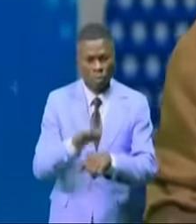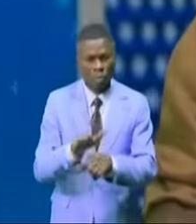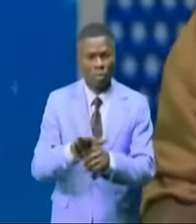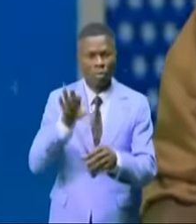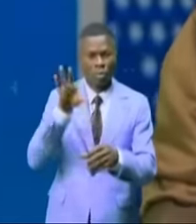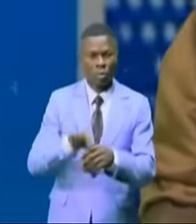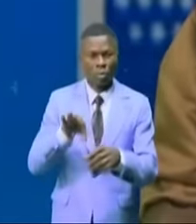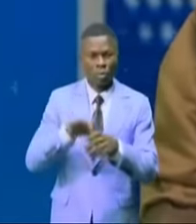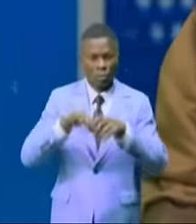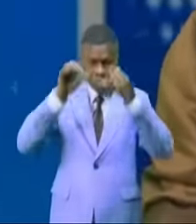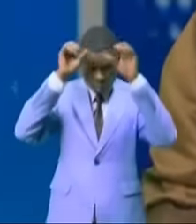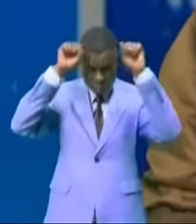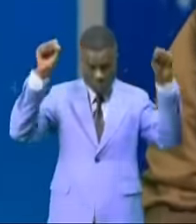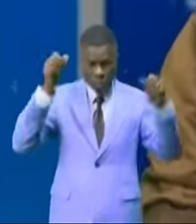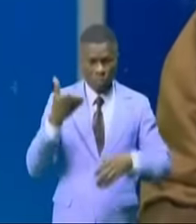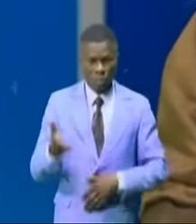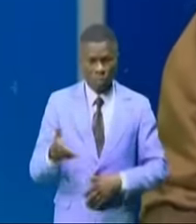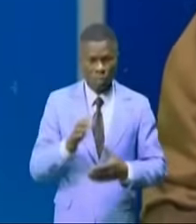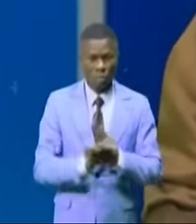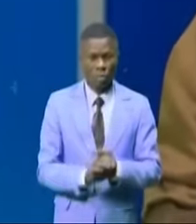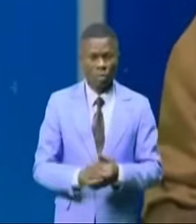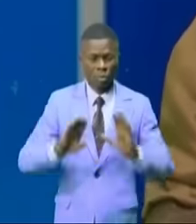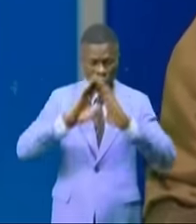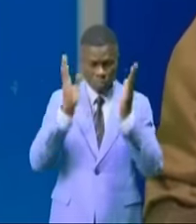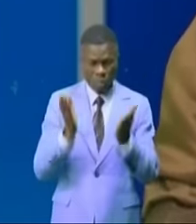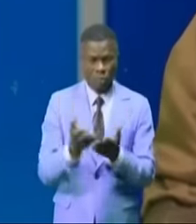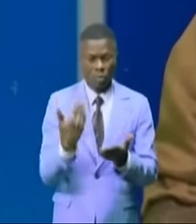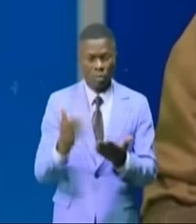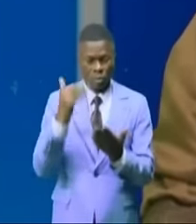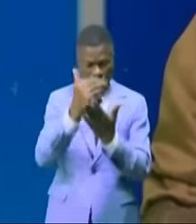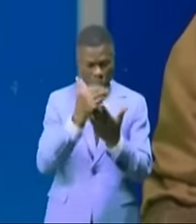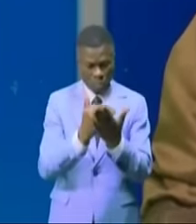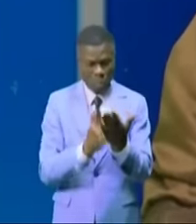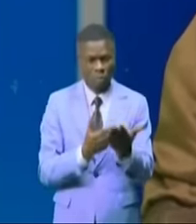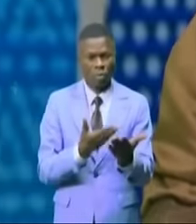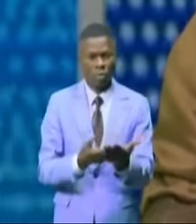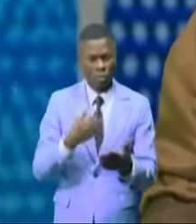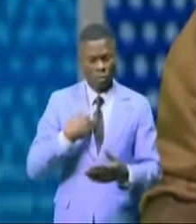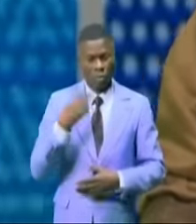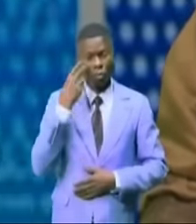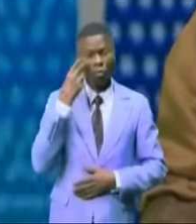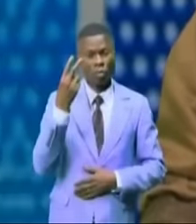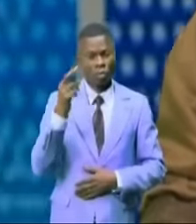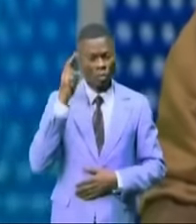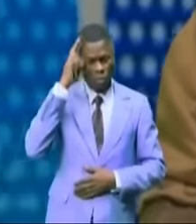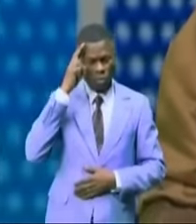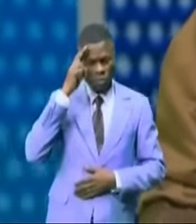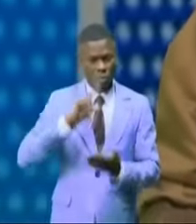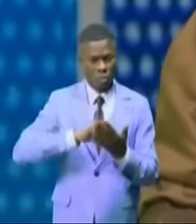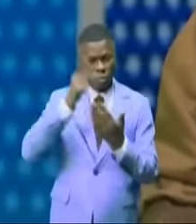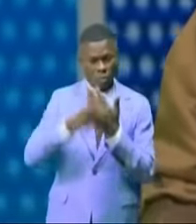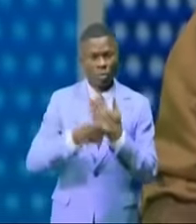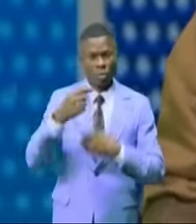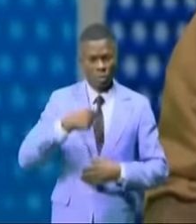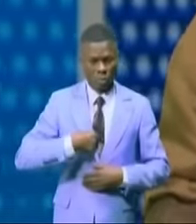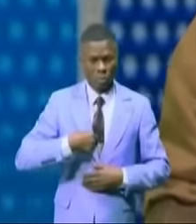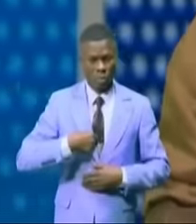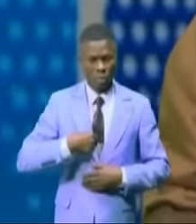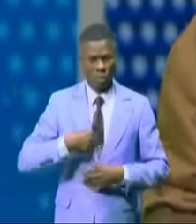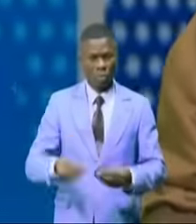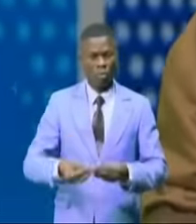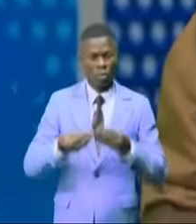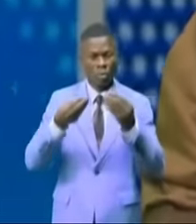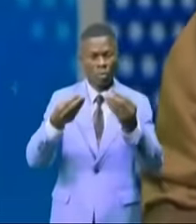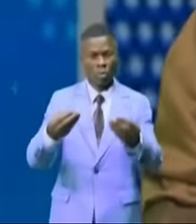présidentielle. Donc, fort de tous ces éléments, j'ai estimé que mon programme pouvait être porté par